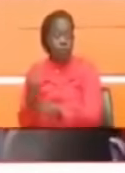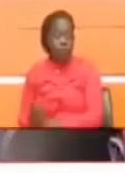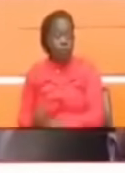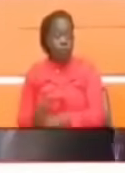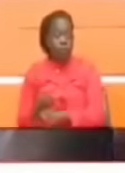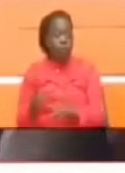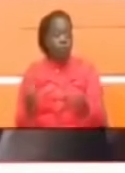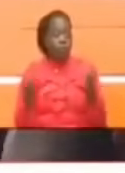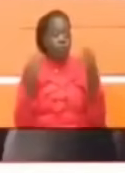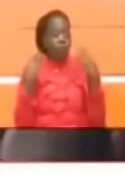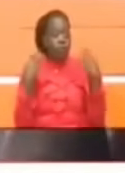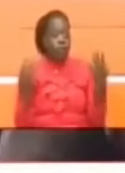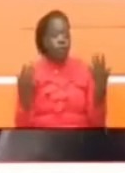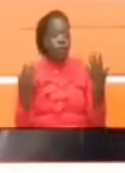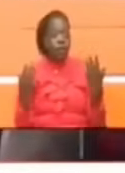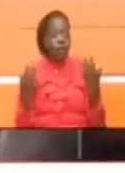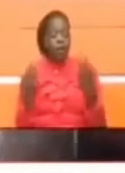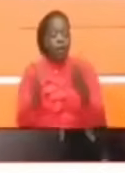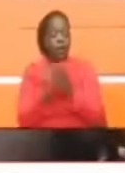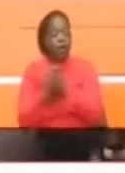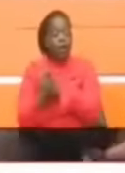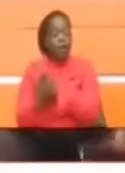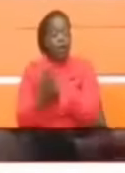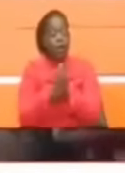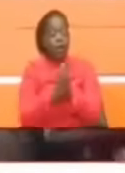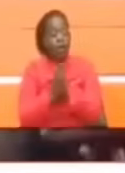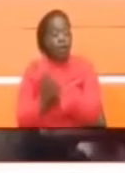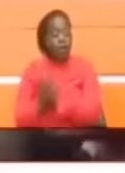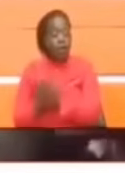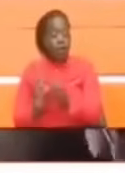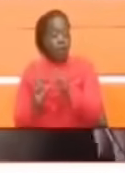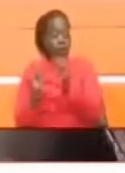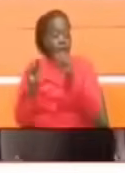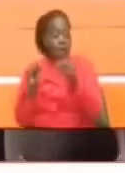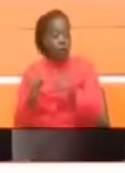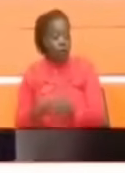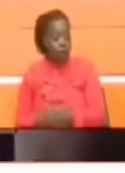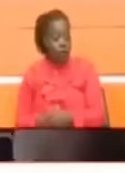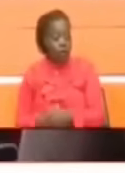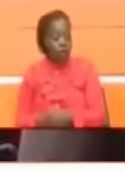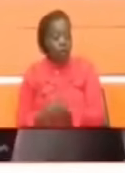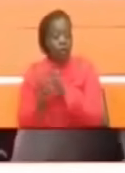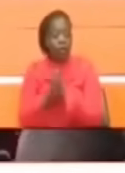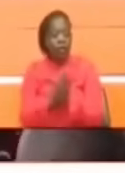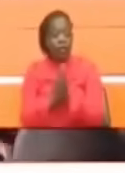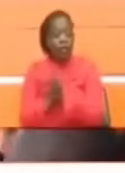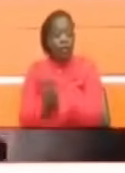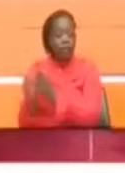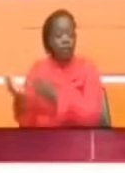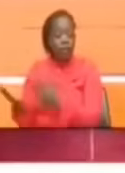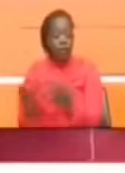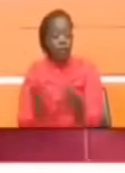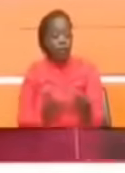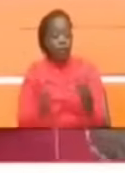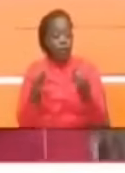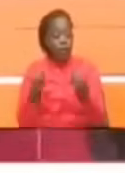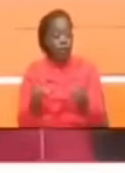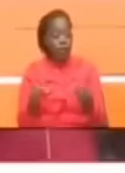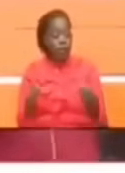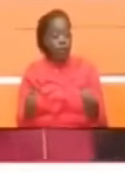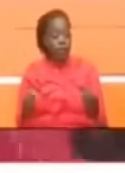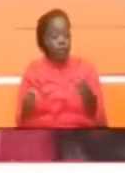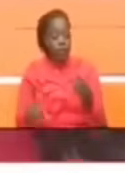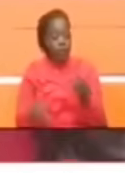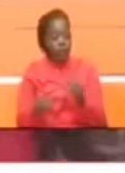Ababusenyi shaka muliyo webale munonga kwija webale munonga kutwakira erizooba. Bannakina